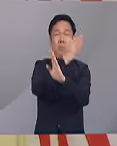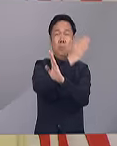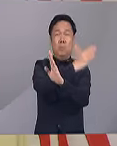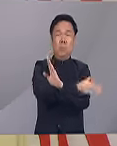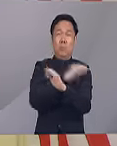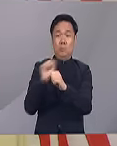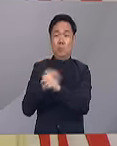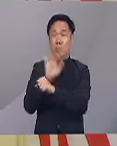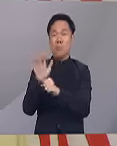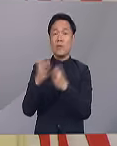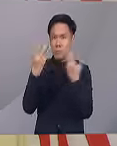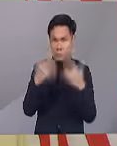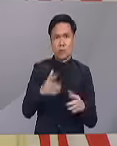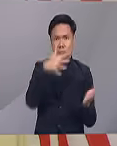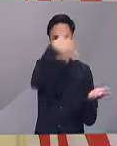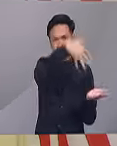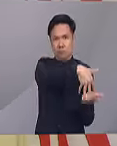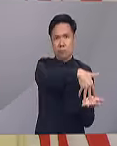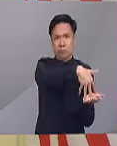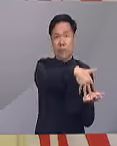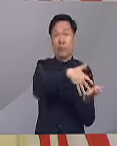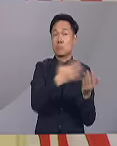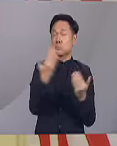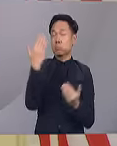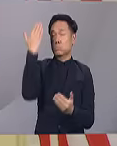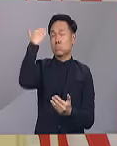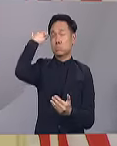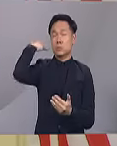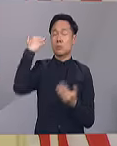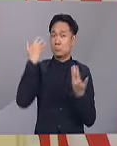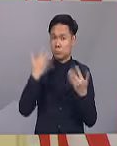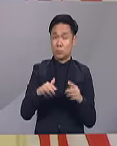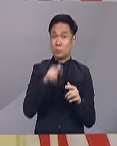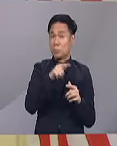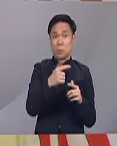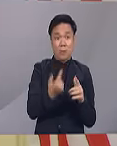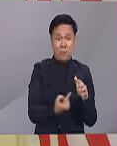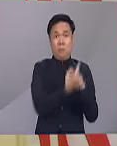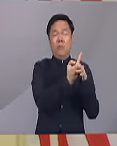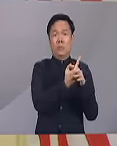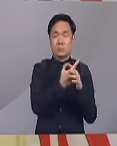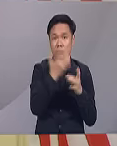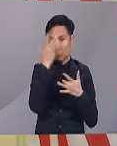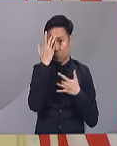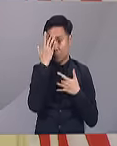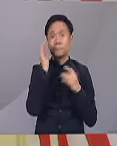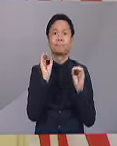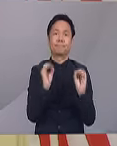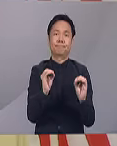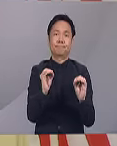sebelum ada lagi kes yang melibatkan COVID-19 ini. Earlier, much earlier. Jadi tidak ada timbul isu itu lagi setakat hari